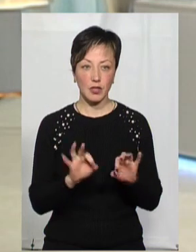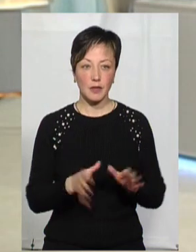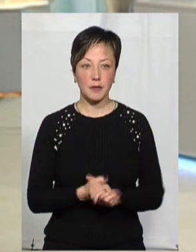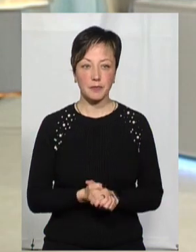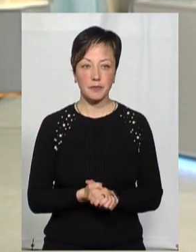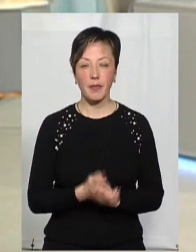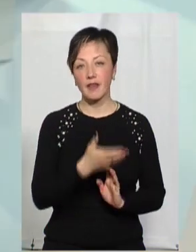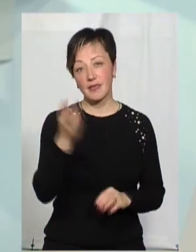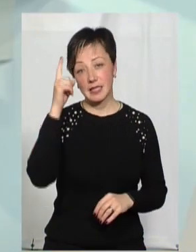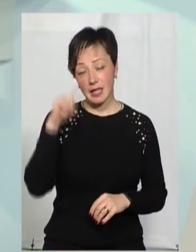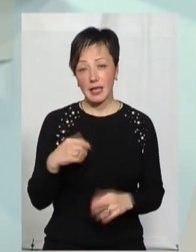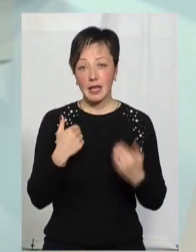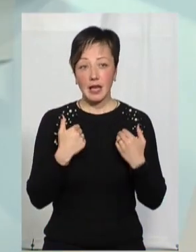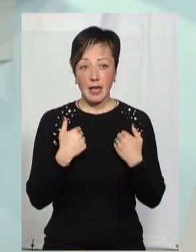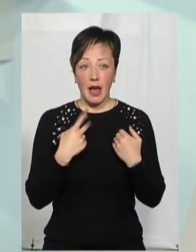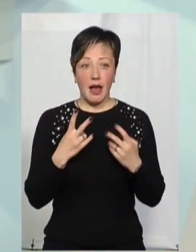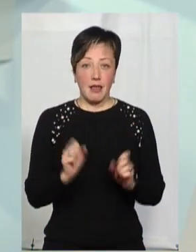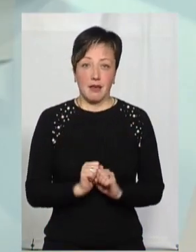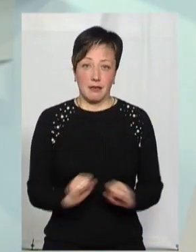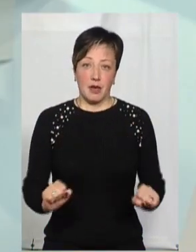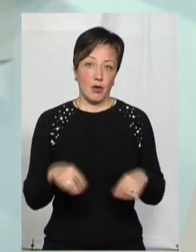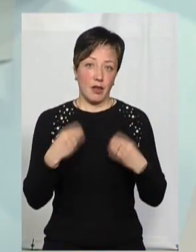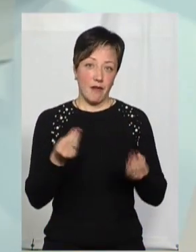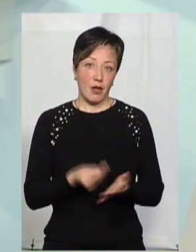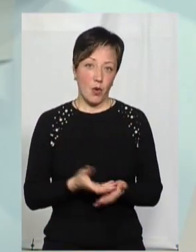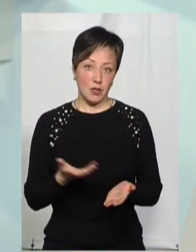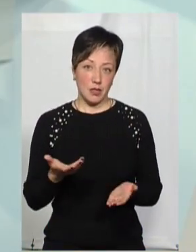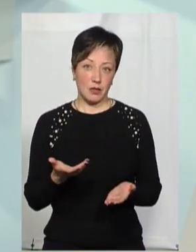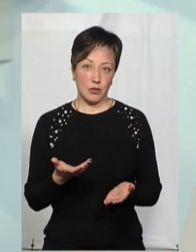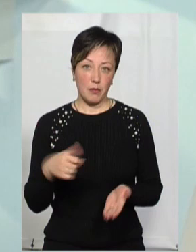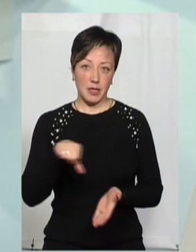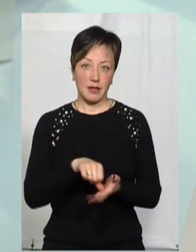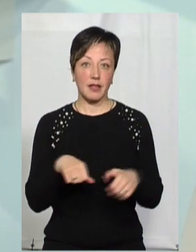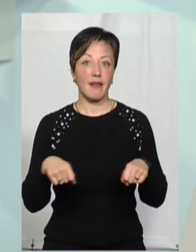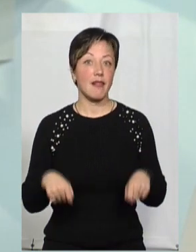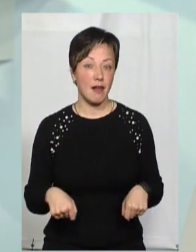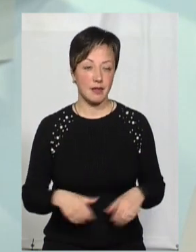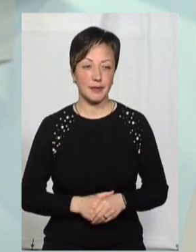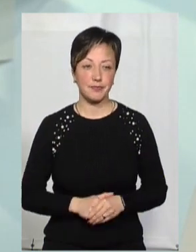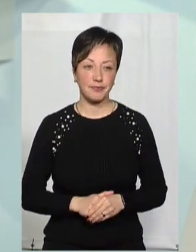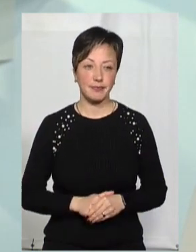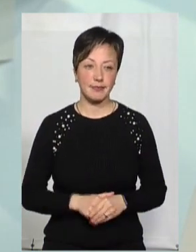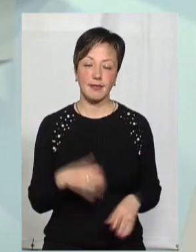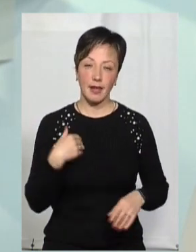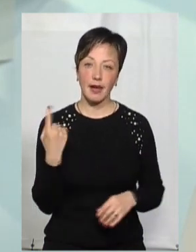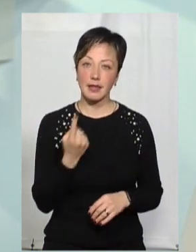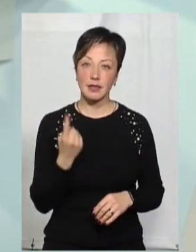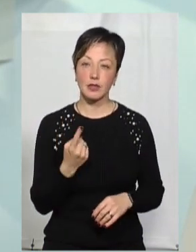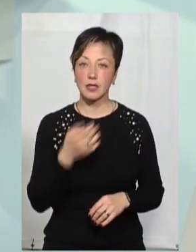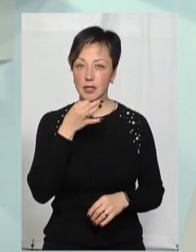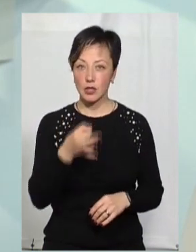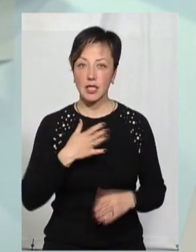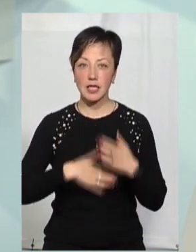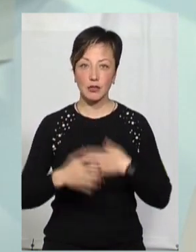Ви знаєте, я, звичайно, не смію давати оцінку представнику влади. Я єдине, що скажу, що я